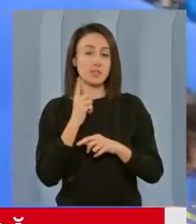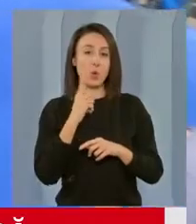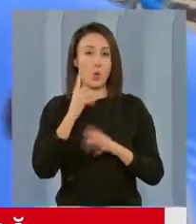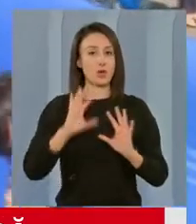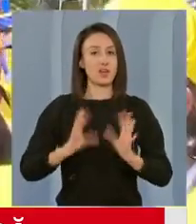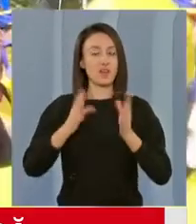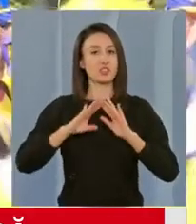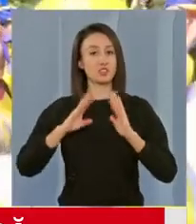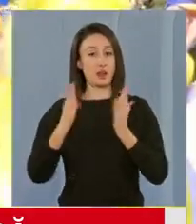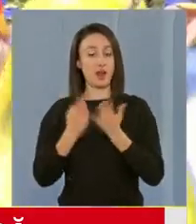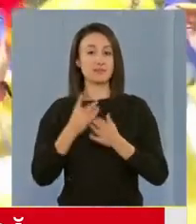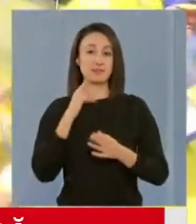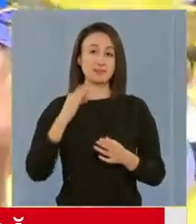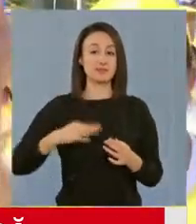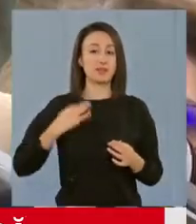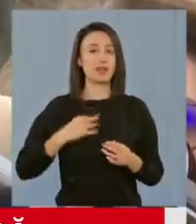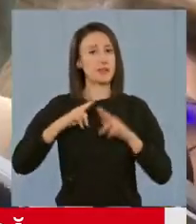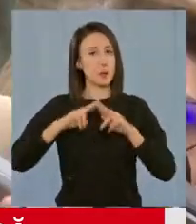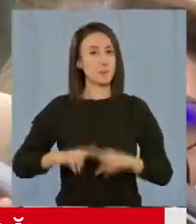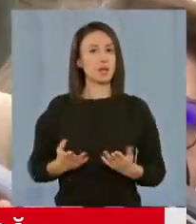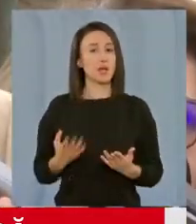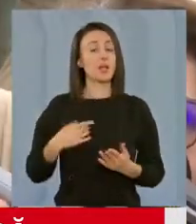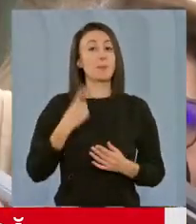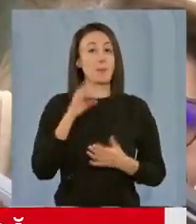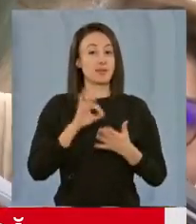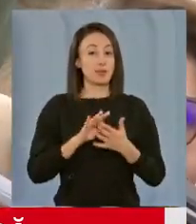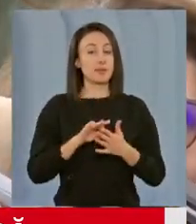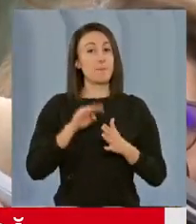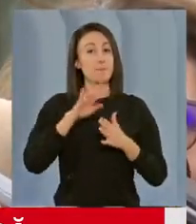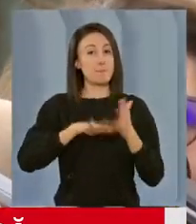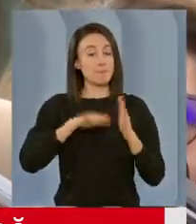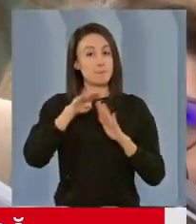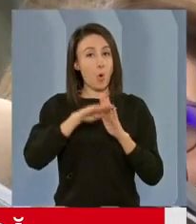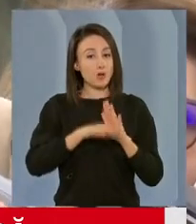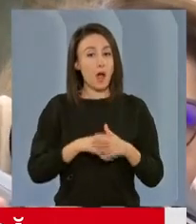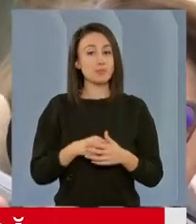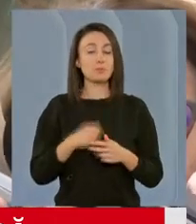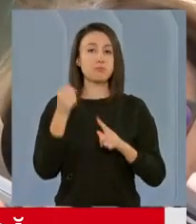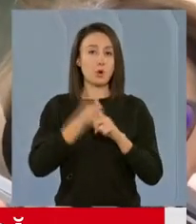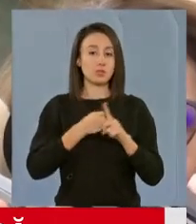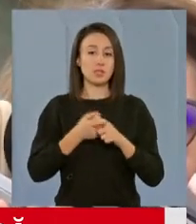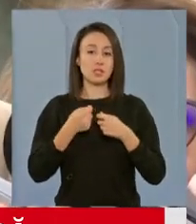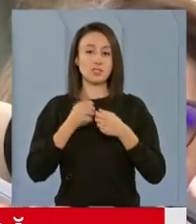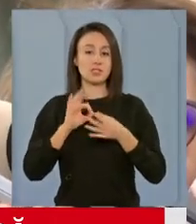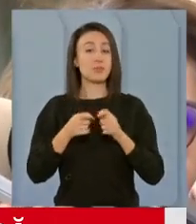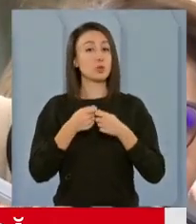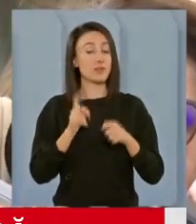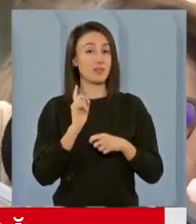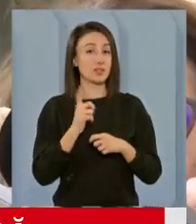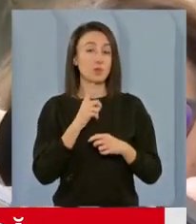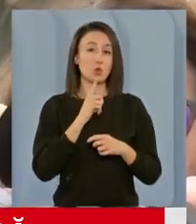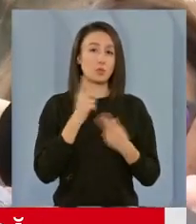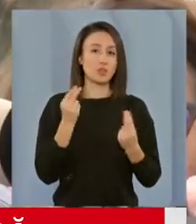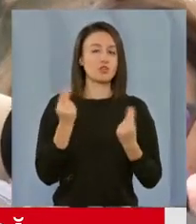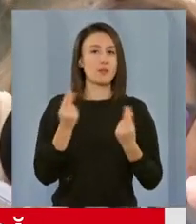unei greve generale în sănătate rămâne. Întâi parcurgem programul de proteste care include toate avertizările prealabile, numite câteva rânduri